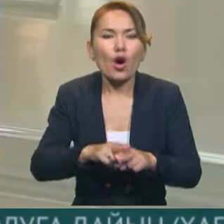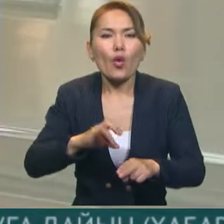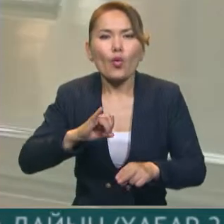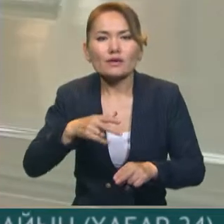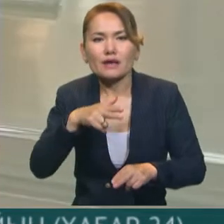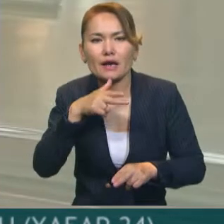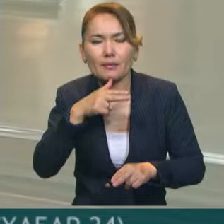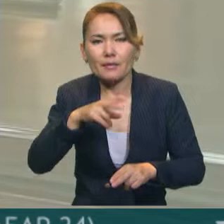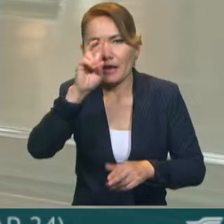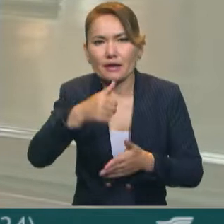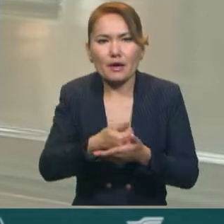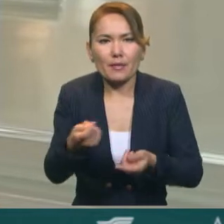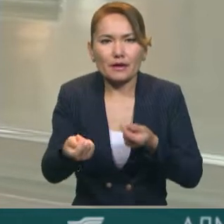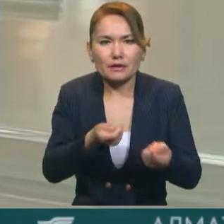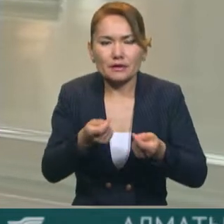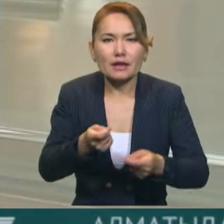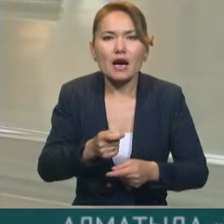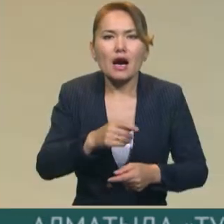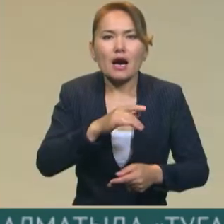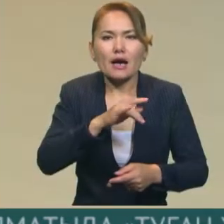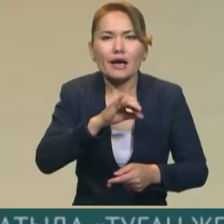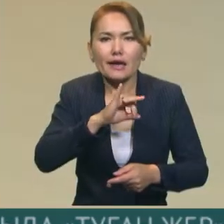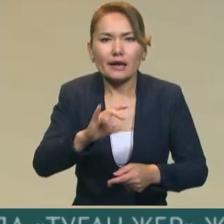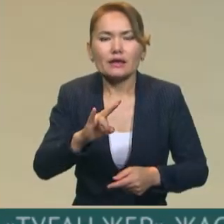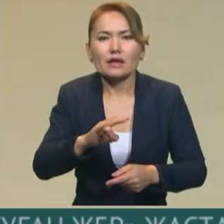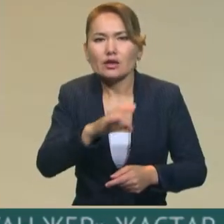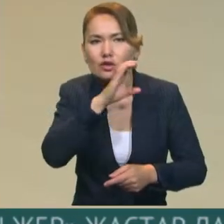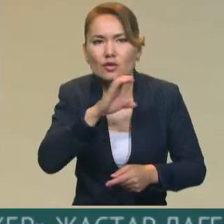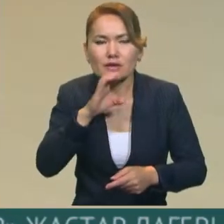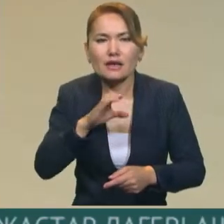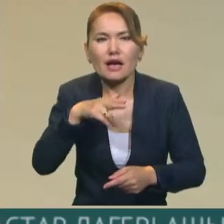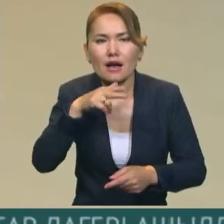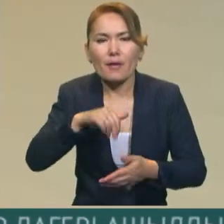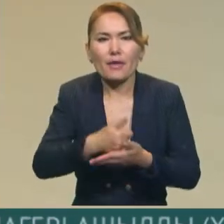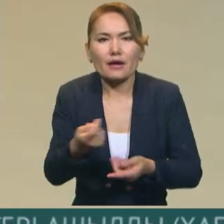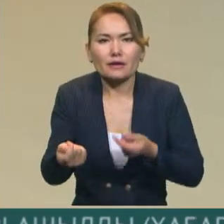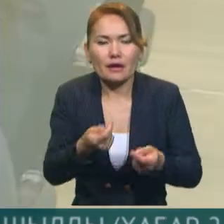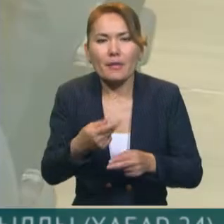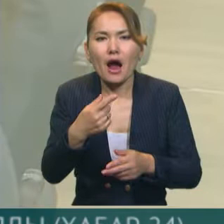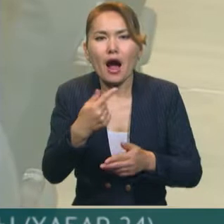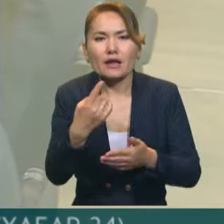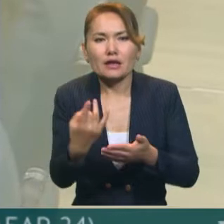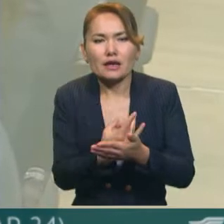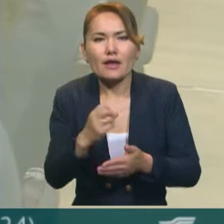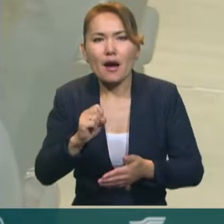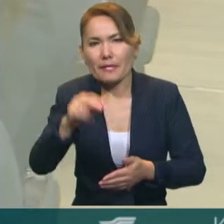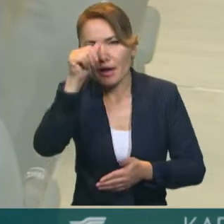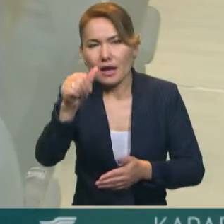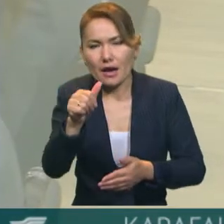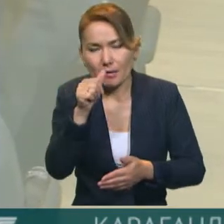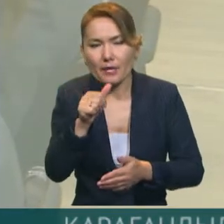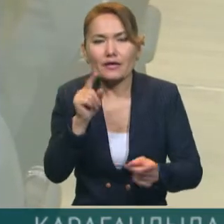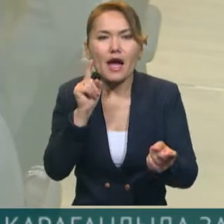болды. Оңтүстік Корея президенті Мун Чжэ Ин мен солтүстік Корея көшбасшысы Ким Чен Ын алғаш рет сәуірде Пханмунджом елді